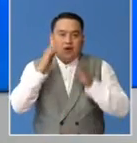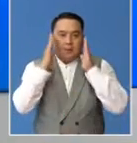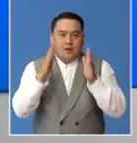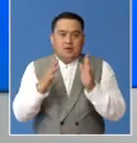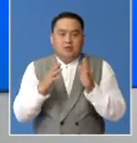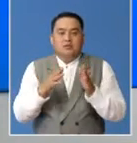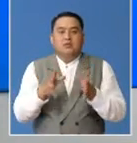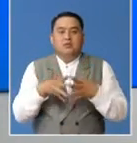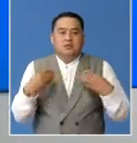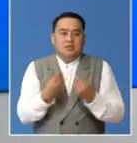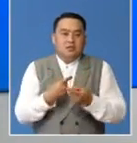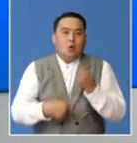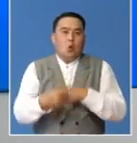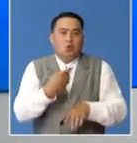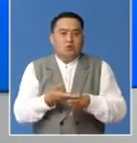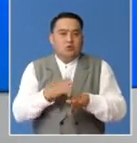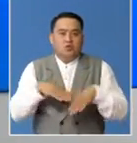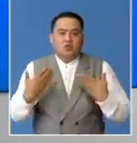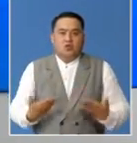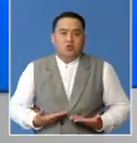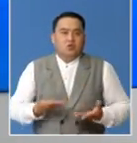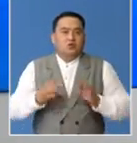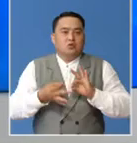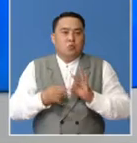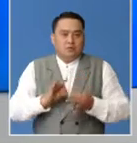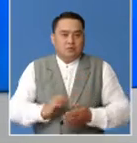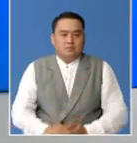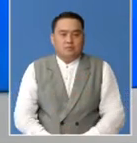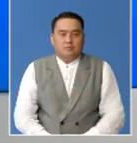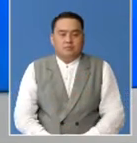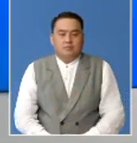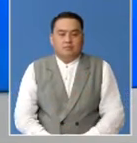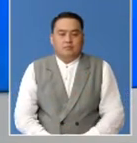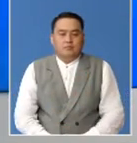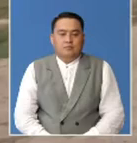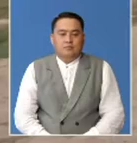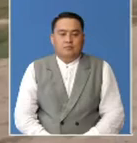семьи репатриантов, оказавшихся в тяжелой жизненной ситуации. Тамир Анитов продолжит.